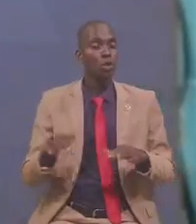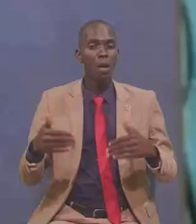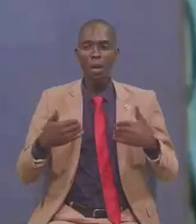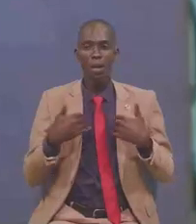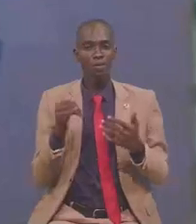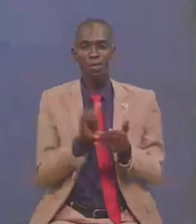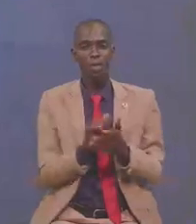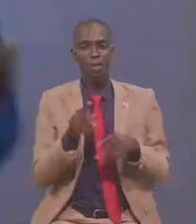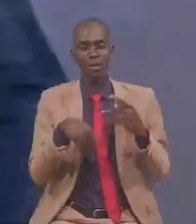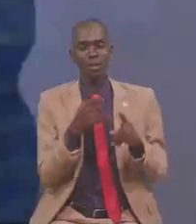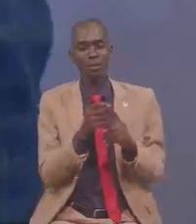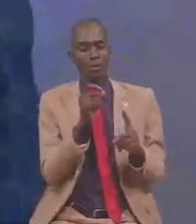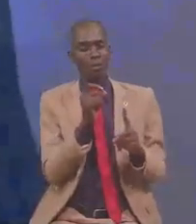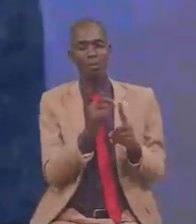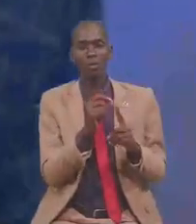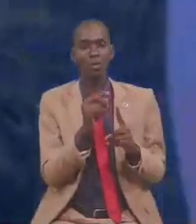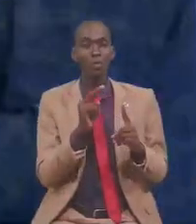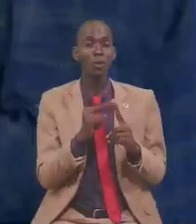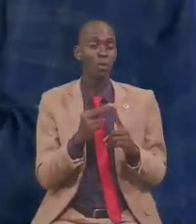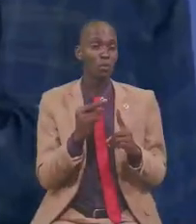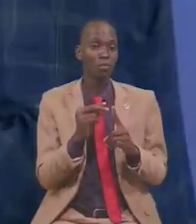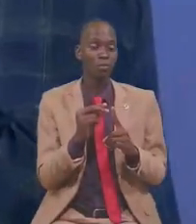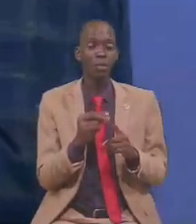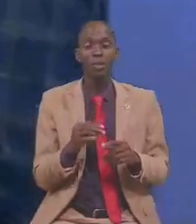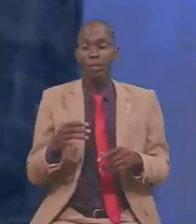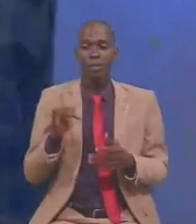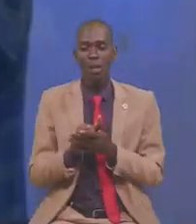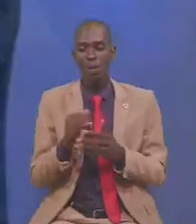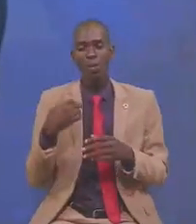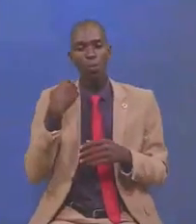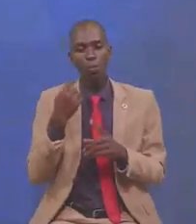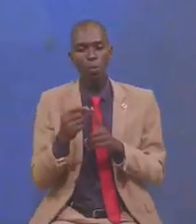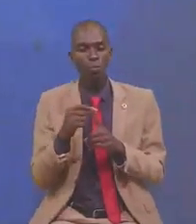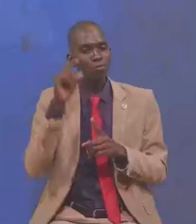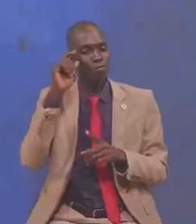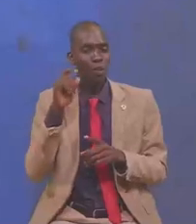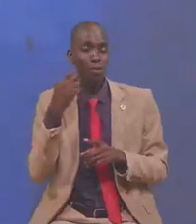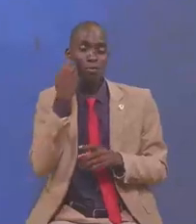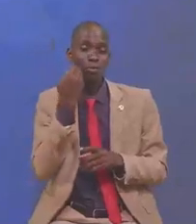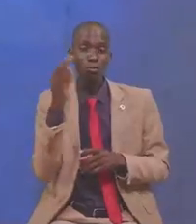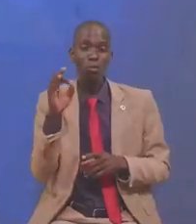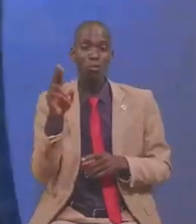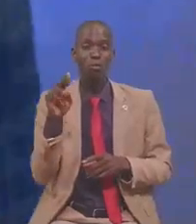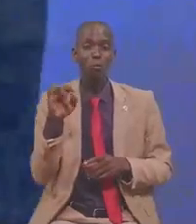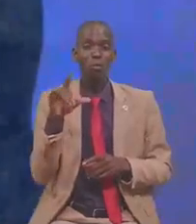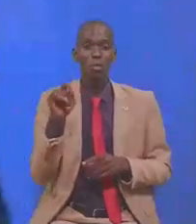vocabulaire. La fornication, les chiens n'ont pas ce vocabulaire.